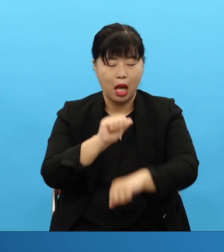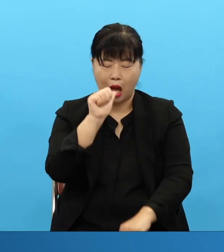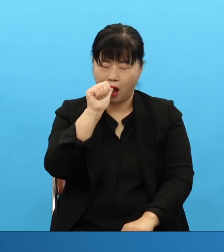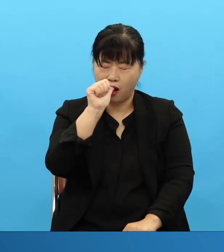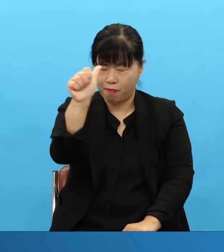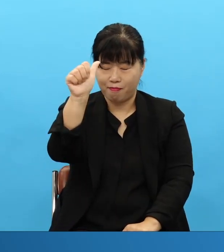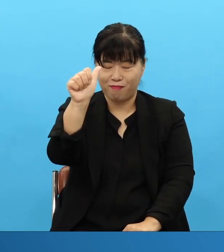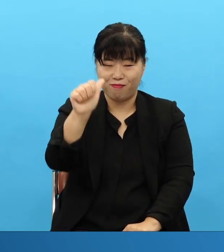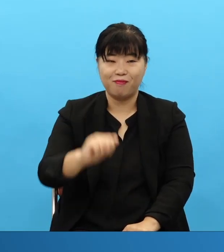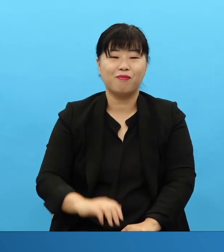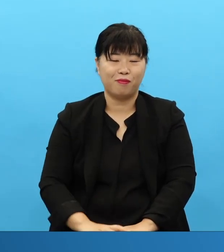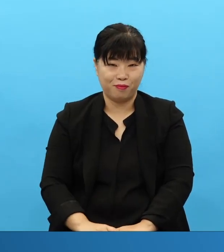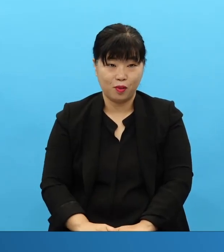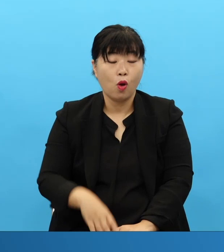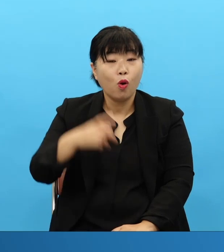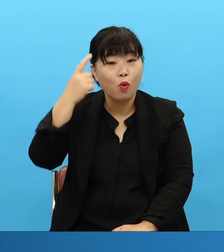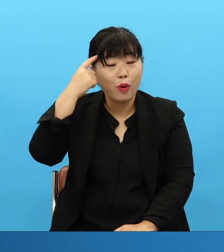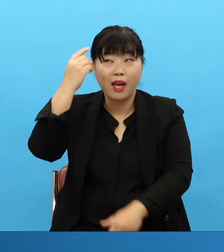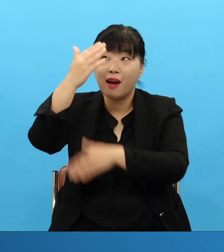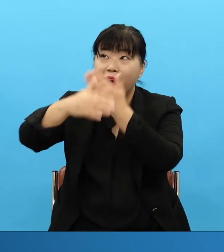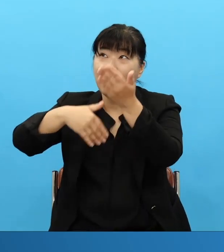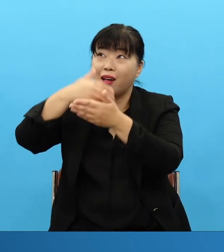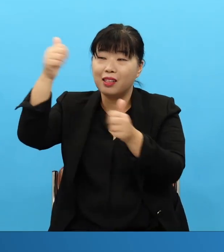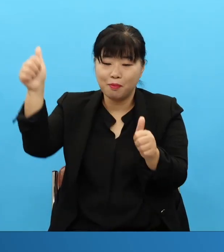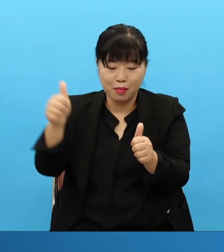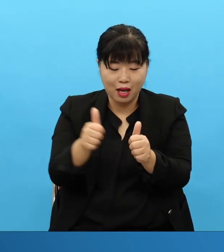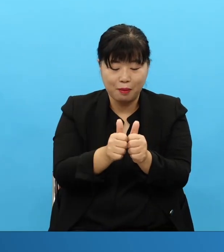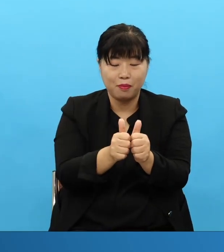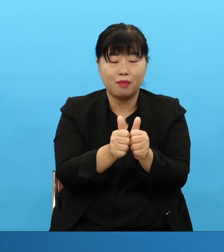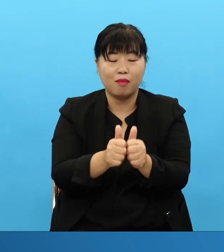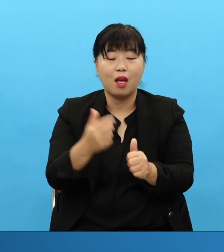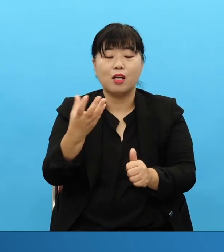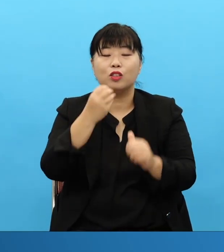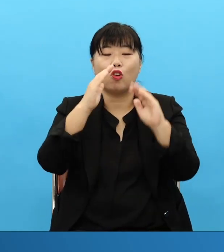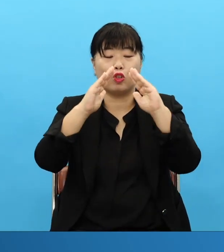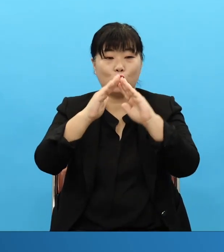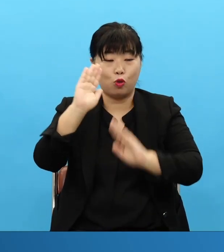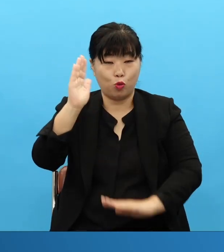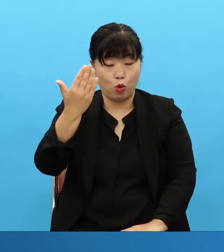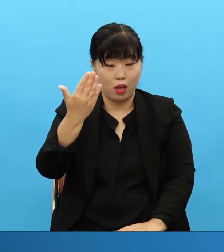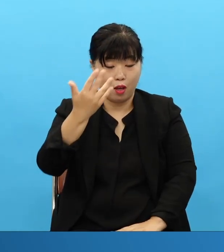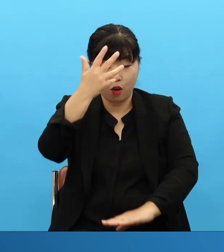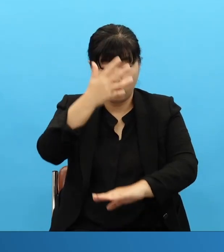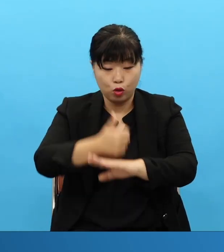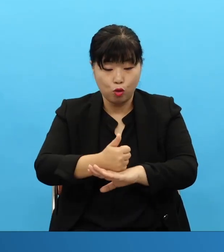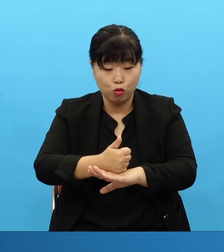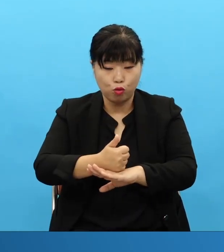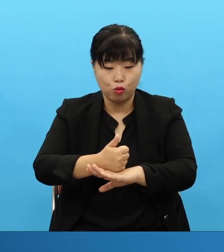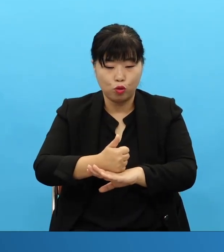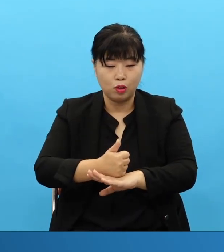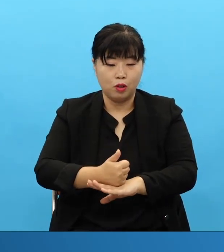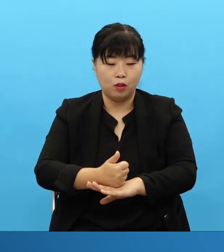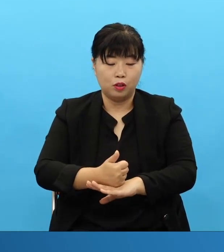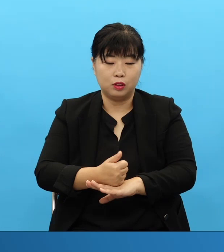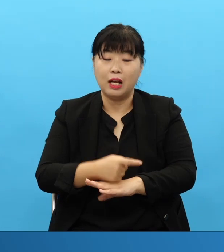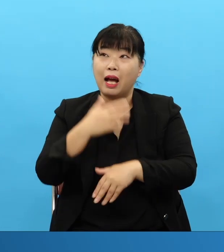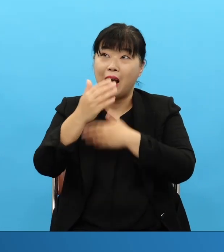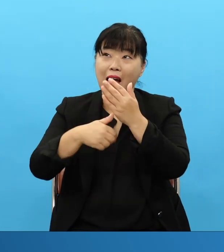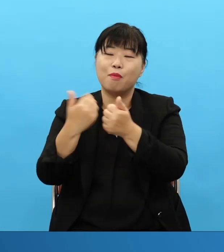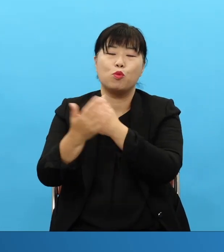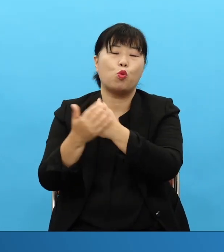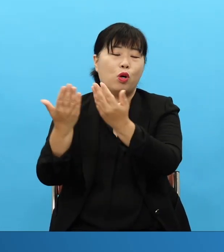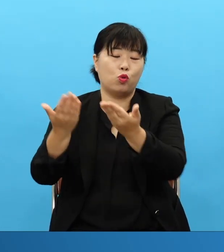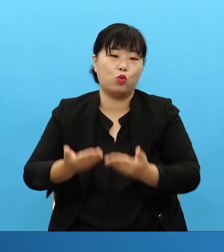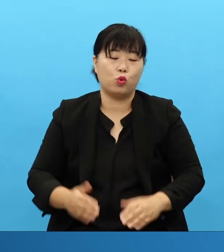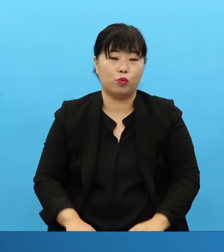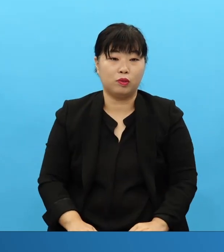하시는 성전이기 Why? 때문에 Because you are the temple that God is with. 아무리 훌륭한 사람도 빛의 경제는 만들 수 없습니다. No matter how renowned a person may be, they cannot make